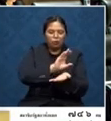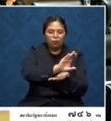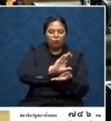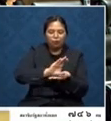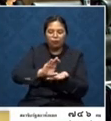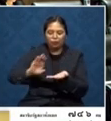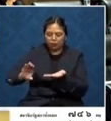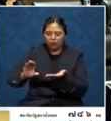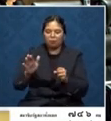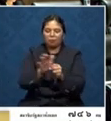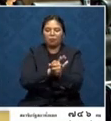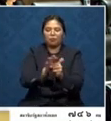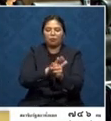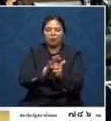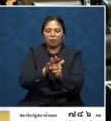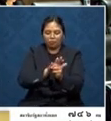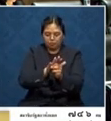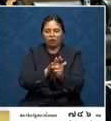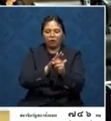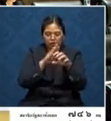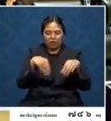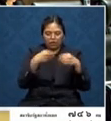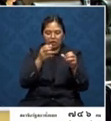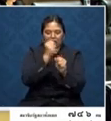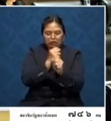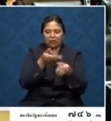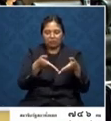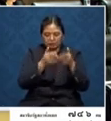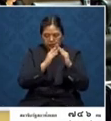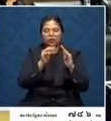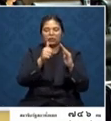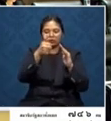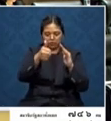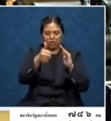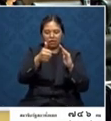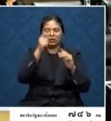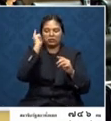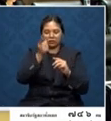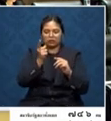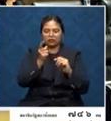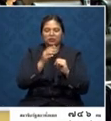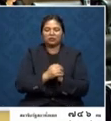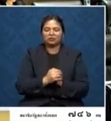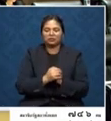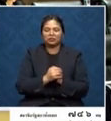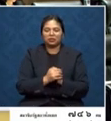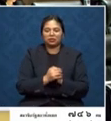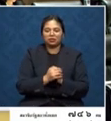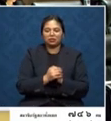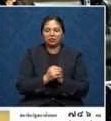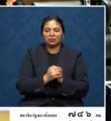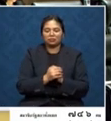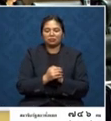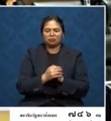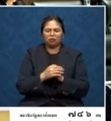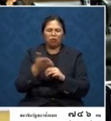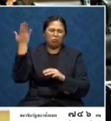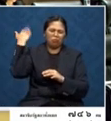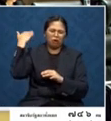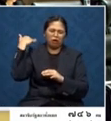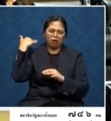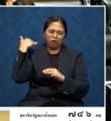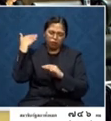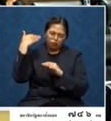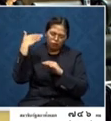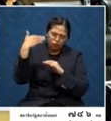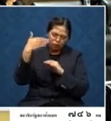วอร์ให้ขึ้นเกิดขึ้นได้โดยเฉพาะค่ะทำให้ทุกองค์คาพยพขยับไปในทิศทางเดียวกันเพราะที่ผ่านมาค่ะพิสูจน์แล้ว